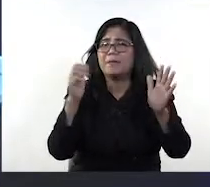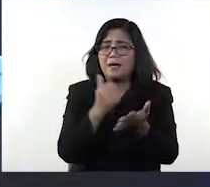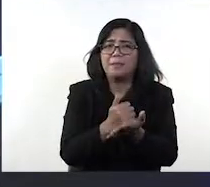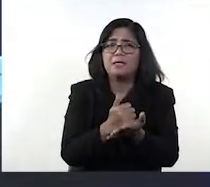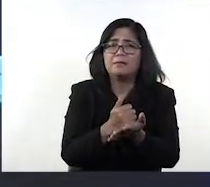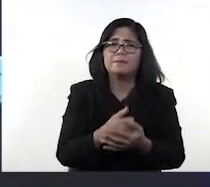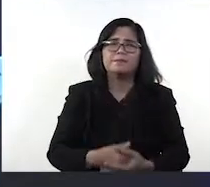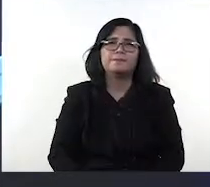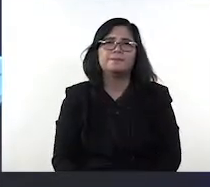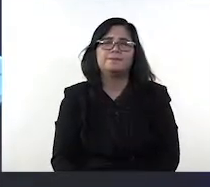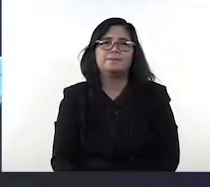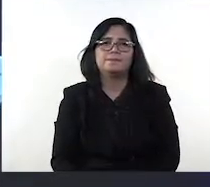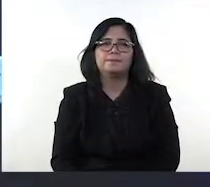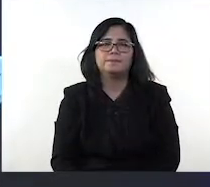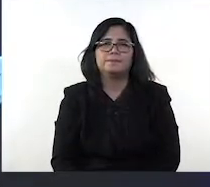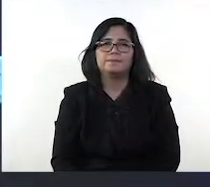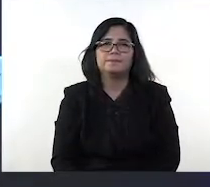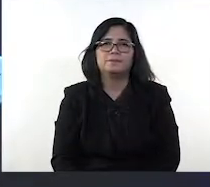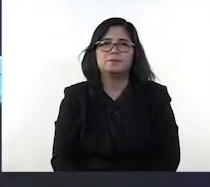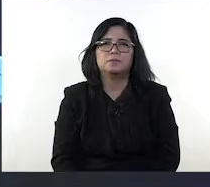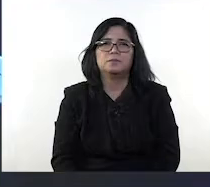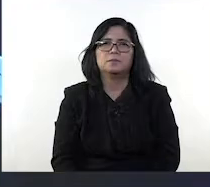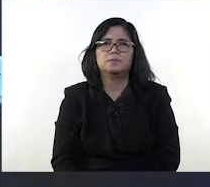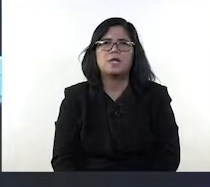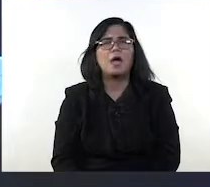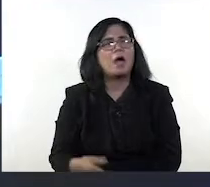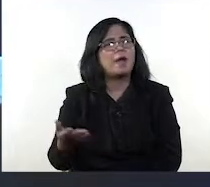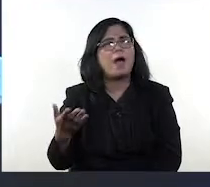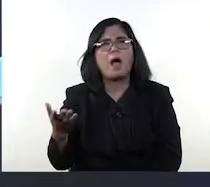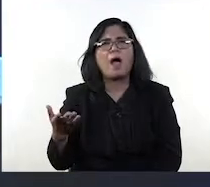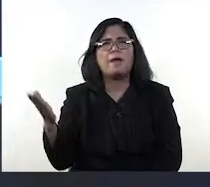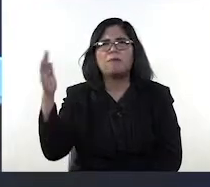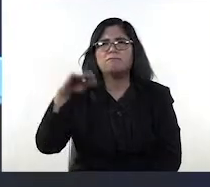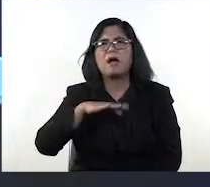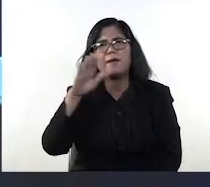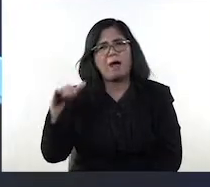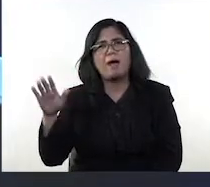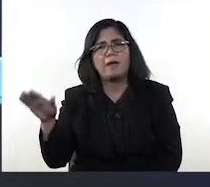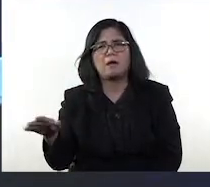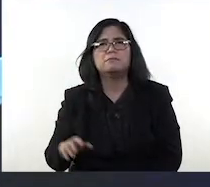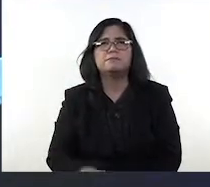Hai Ayu Hai sometimes Kyuhyun